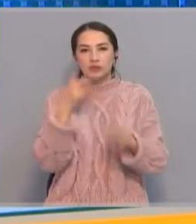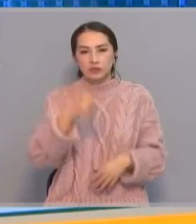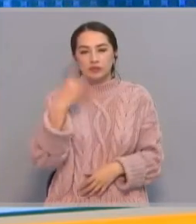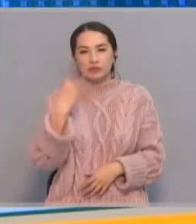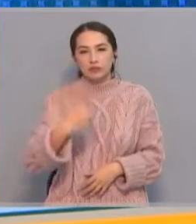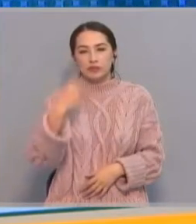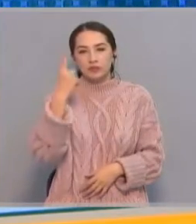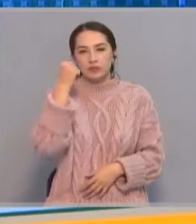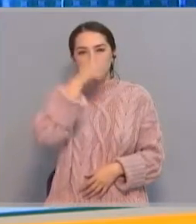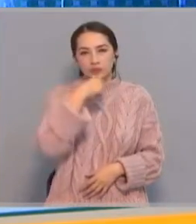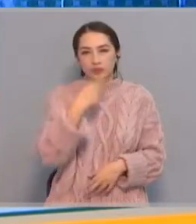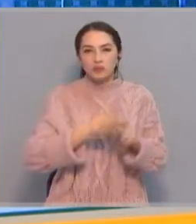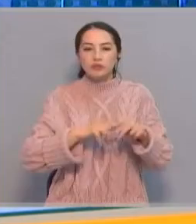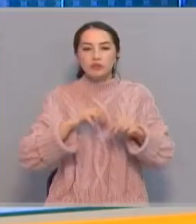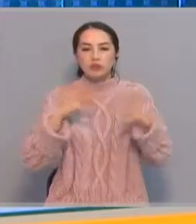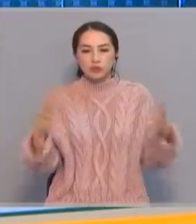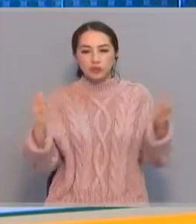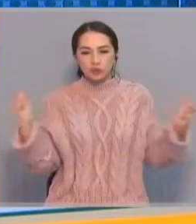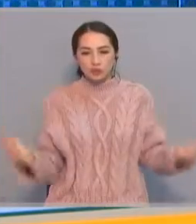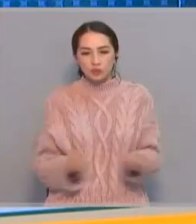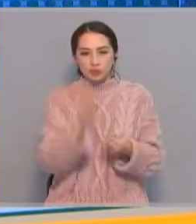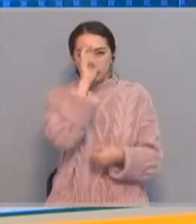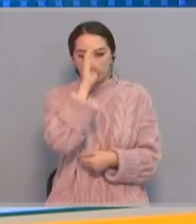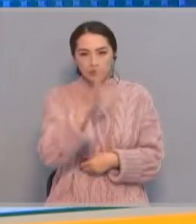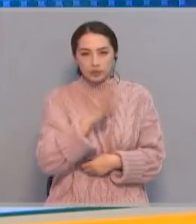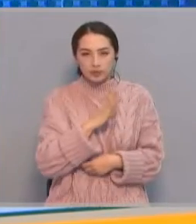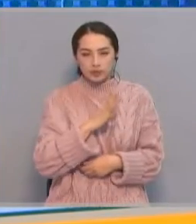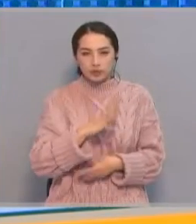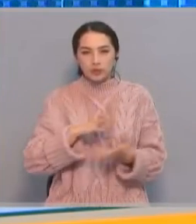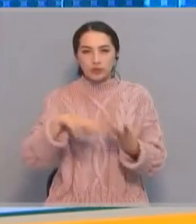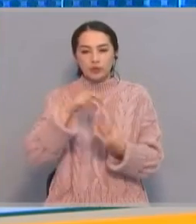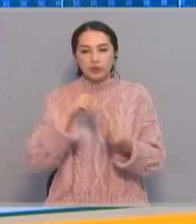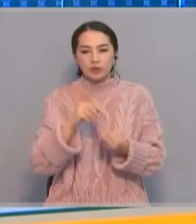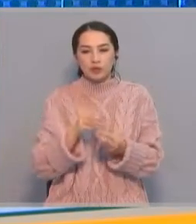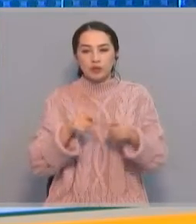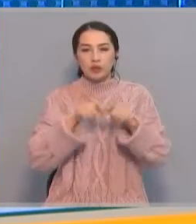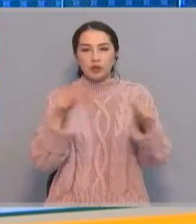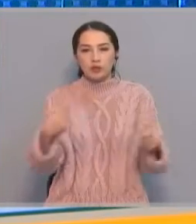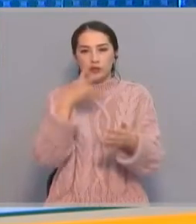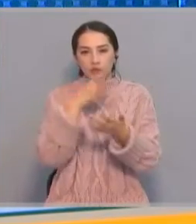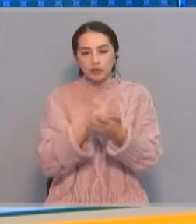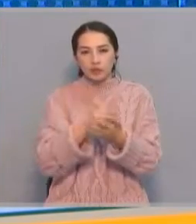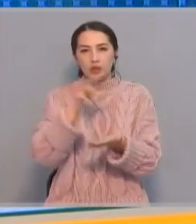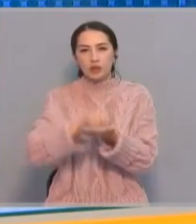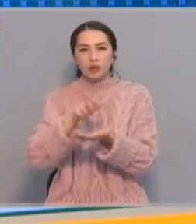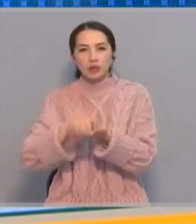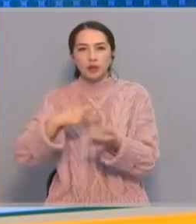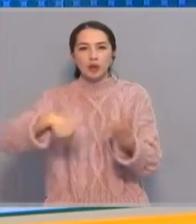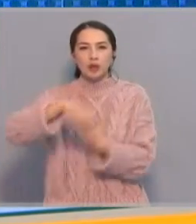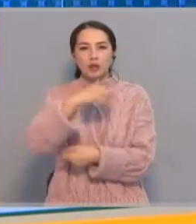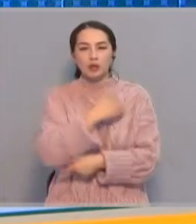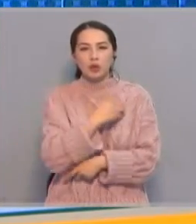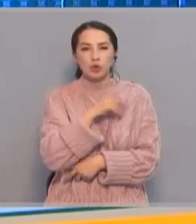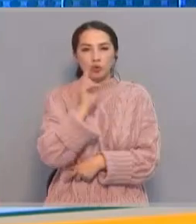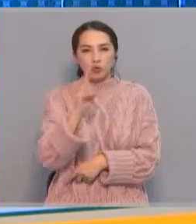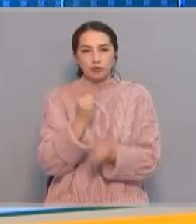2017-2021 годы. Это большая поддержка государства, которая позволяет населению открывать бизнес и заниматься своим делом. Так только в текущем